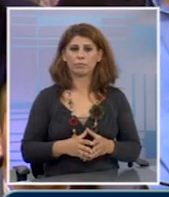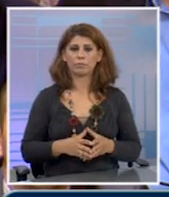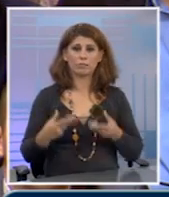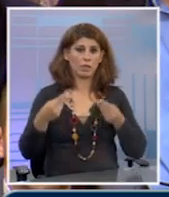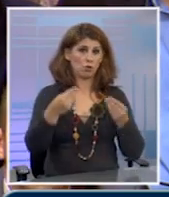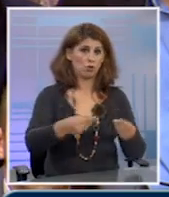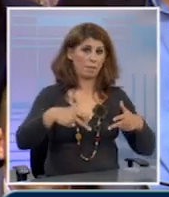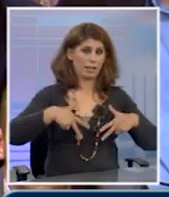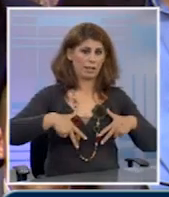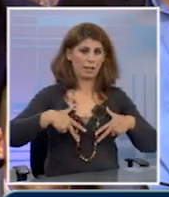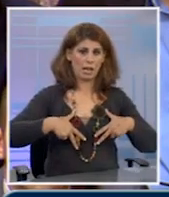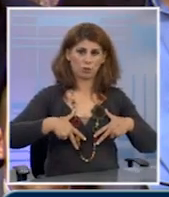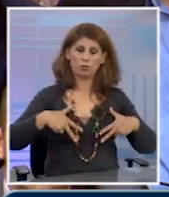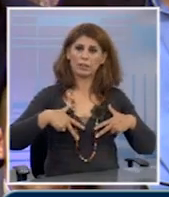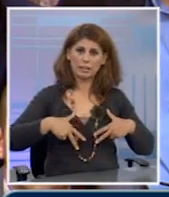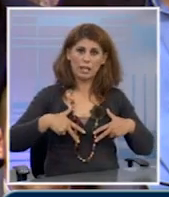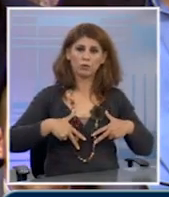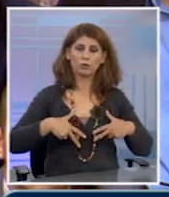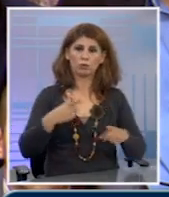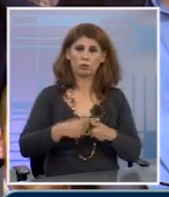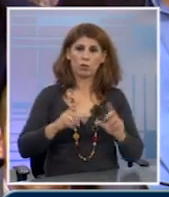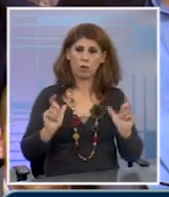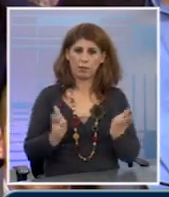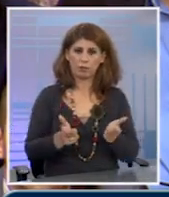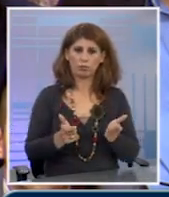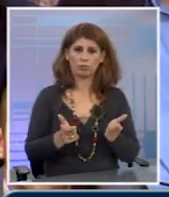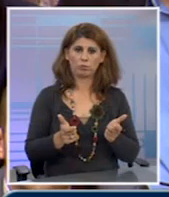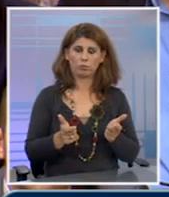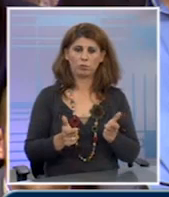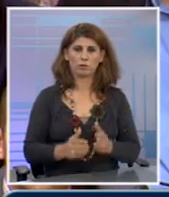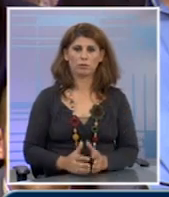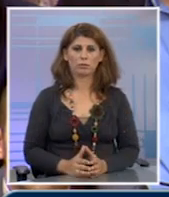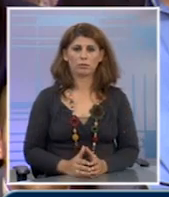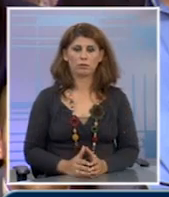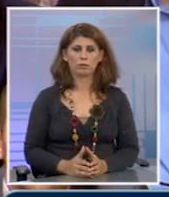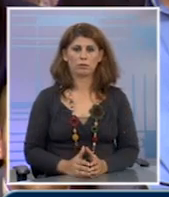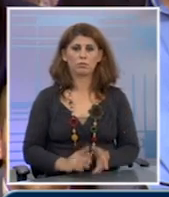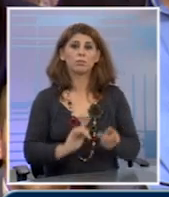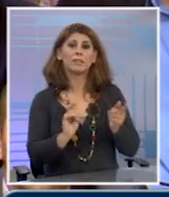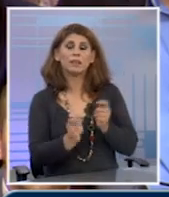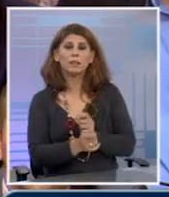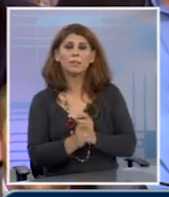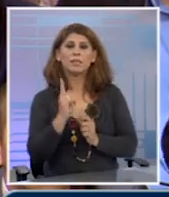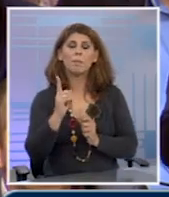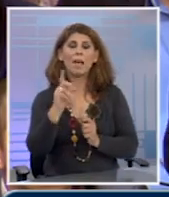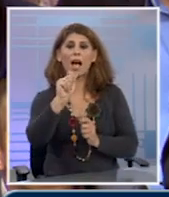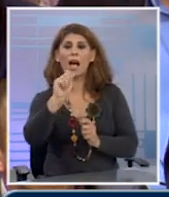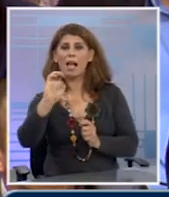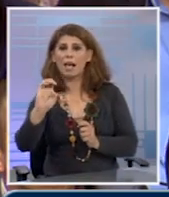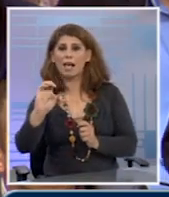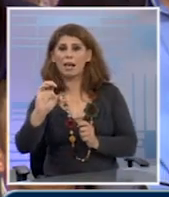κράτος κράτος το κράτος του ελληνικού έθνους και το μετατρέπεται σε μια ανώνυμη